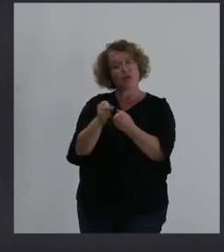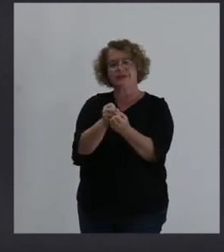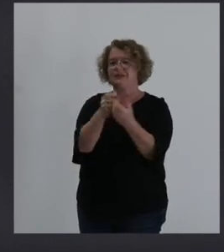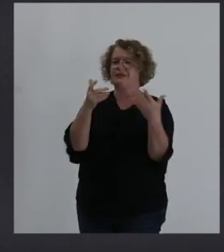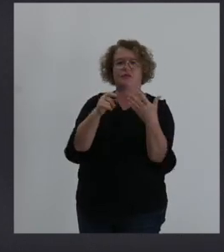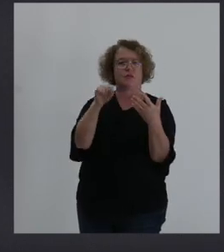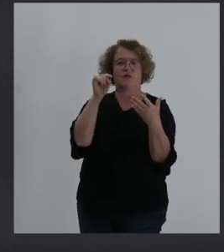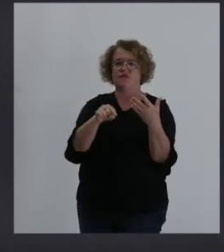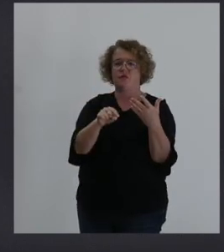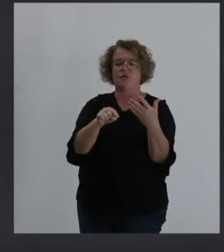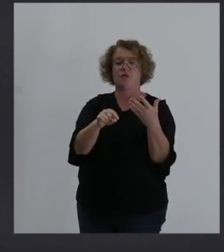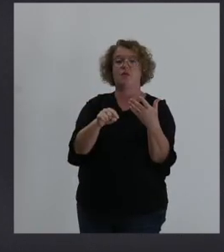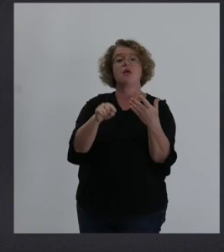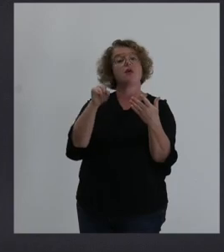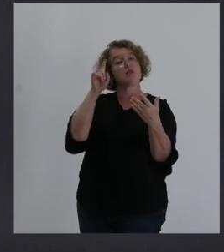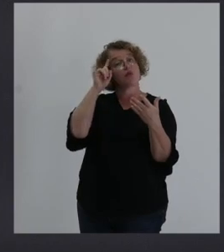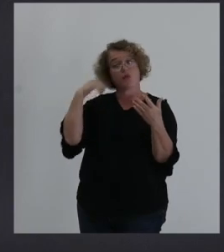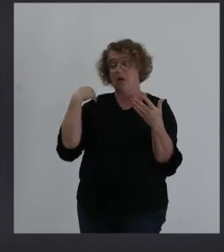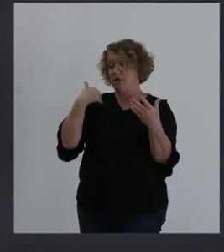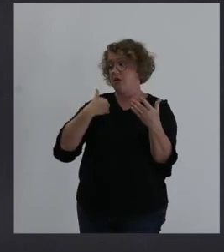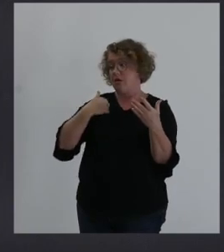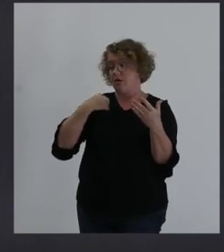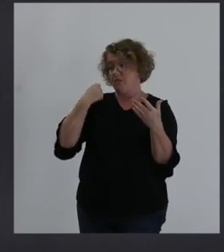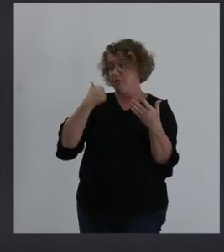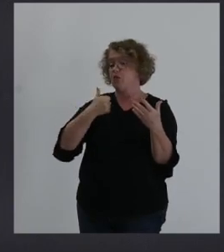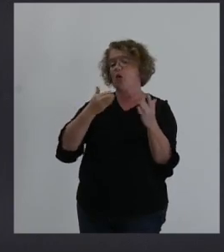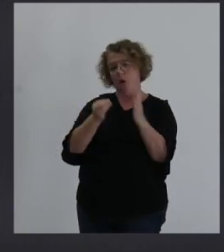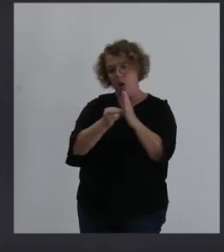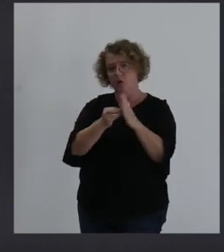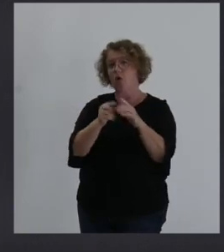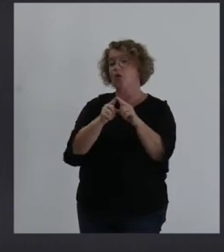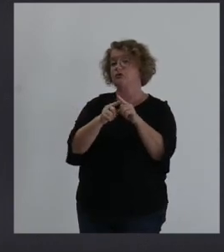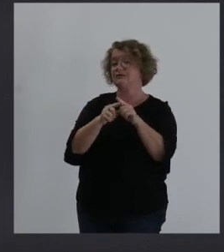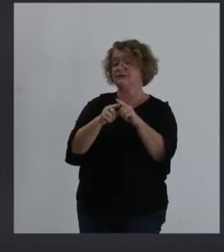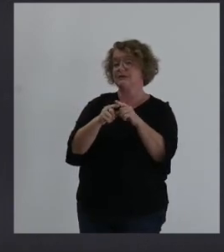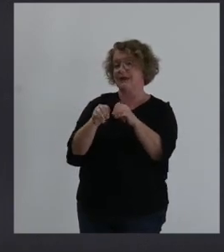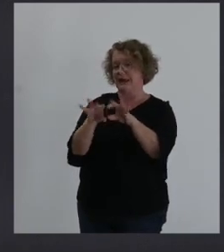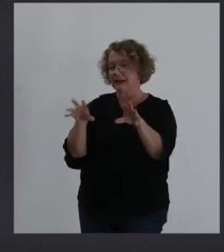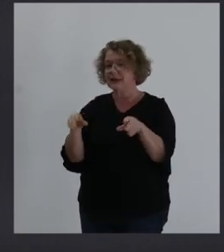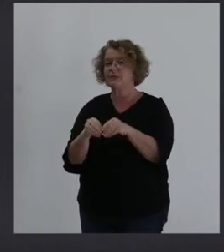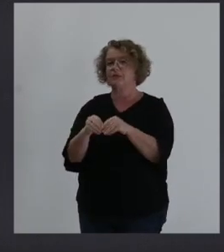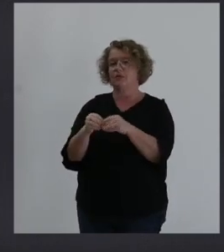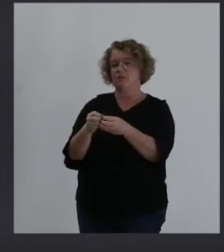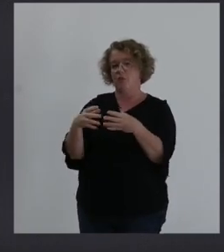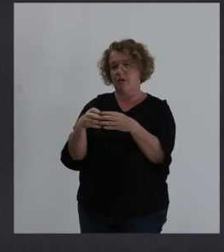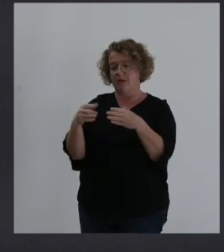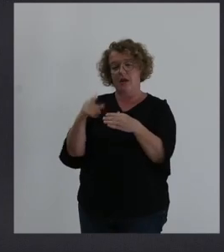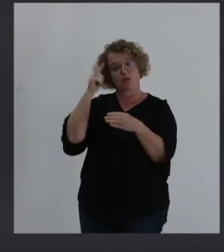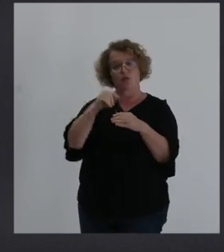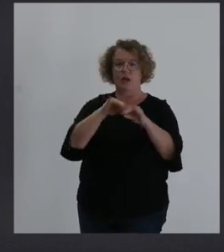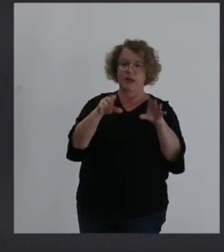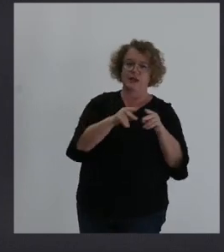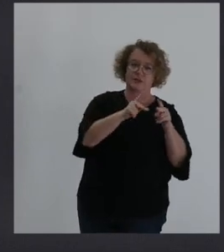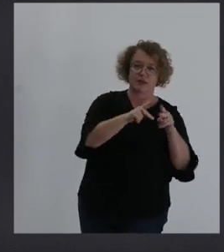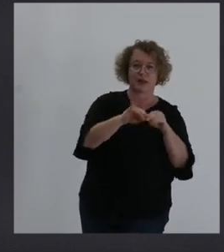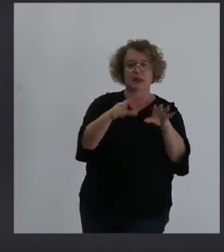IUT dans lesquels elle est extrêmement présente. Ça suppose quand même des moyens, parce que c'est très sollicitant pour les équipes pédagogiques, pour les équipes